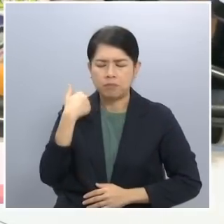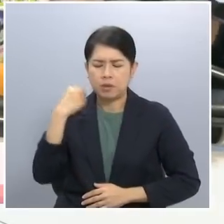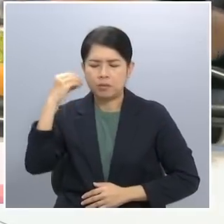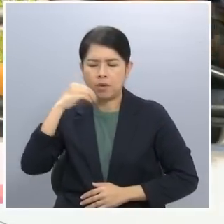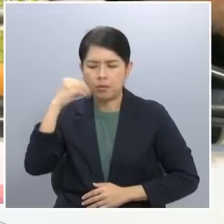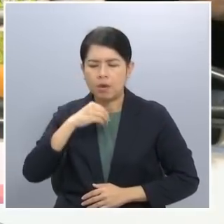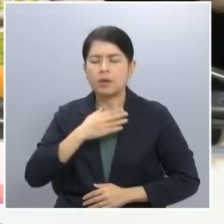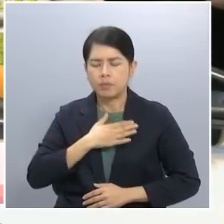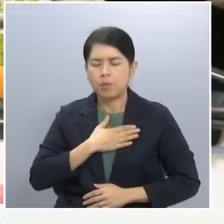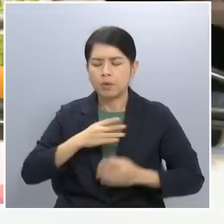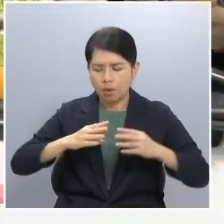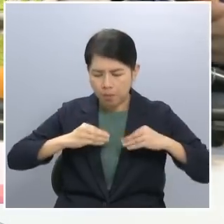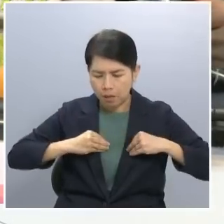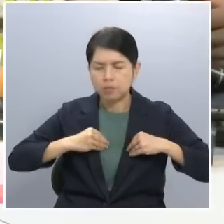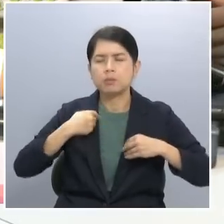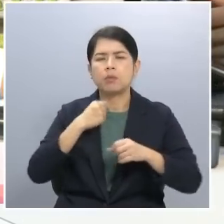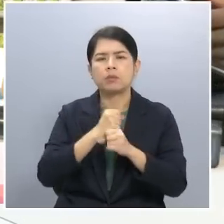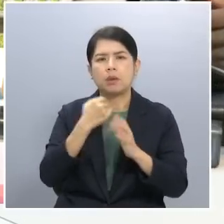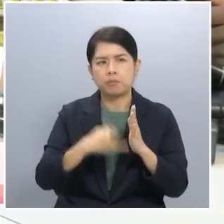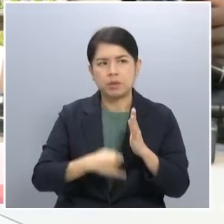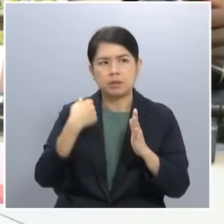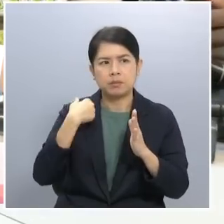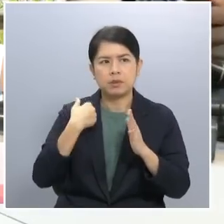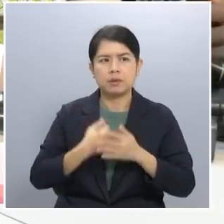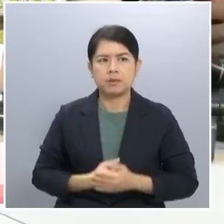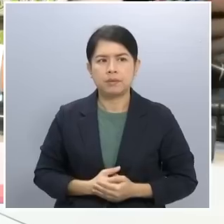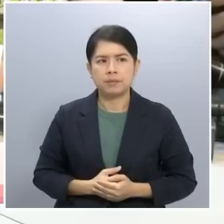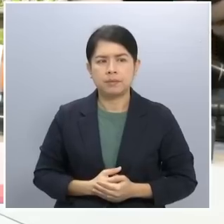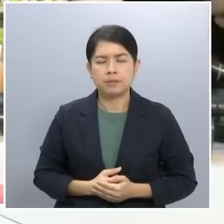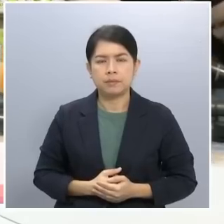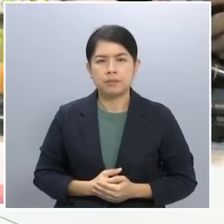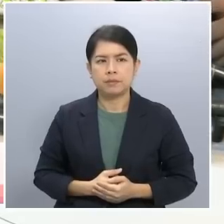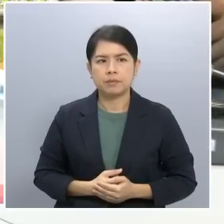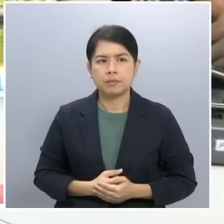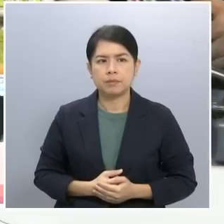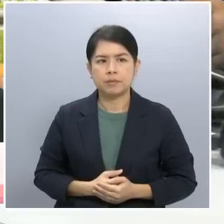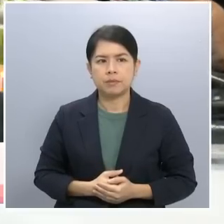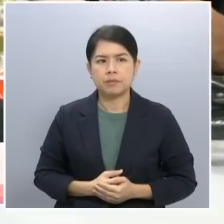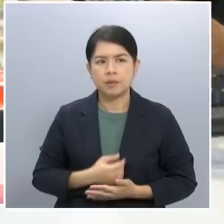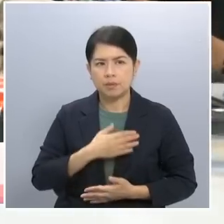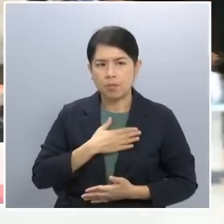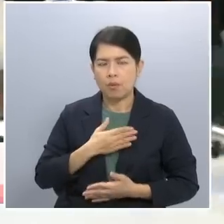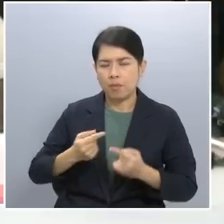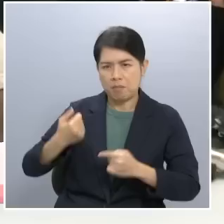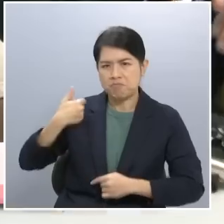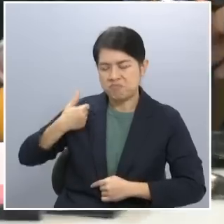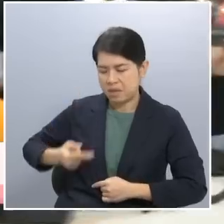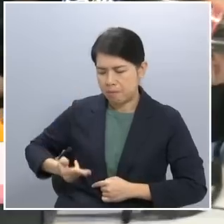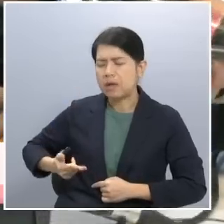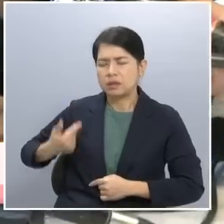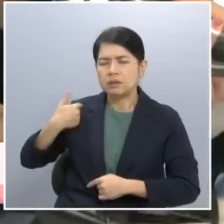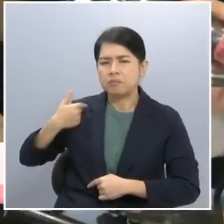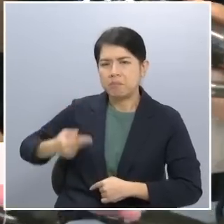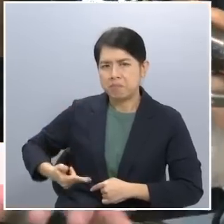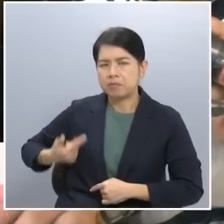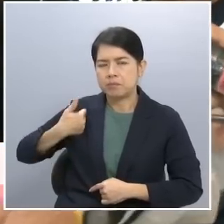วล่ะใช่ไหม แล้วลุงอาจจะใจร้อนเกินไปหรือเปล่าวันนี้ครับ แล้วยิ่งคนมีอาวุธปืนคุณไปดูที่ไหนคนมีอาวุธปื